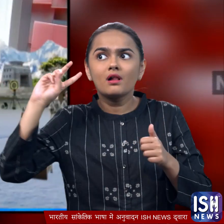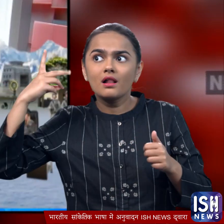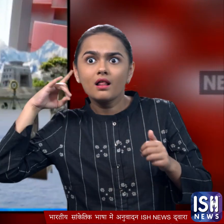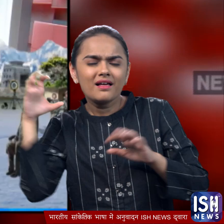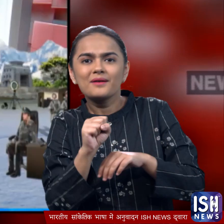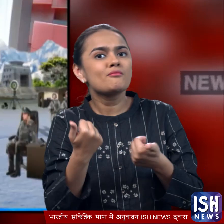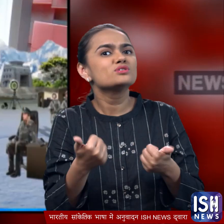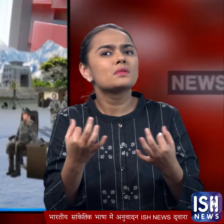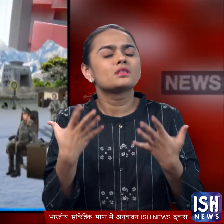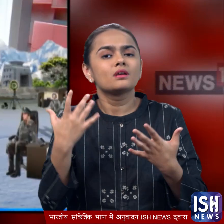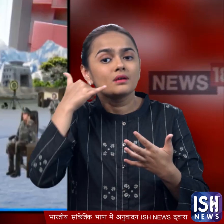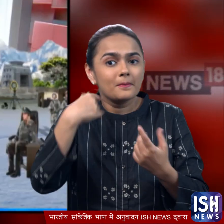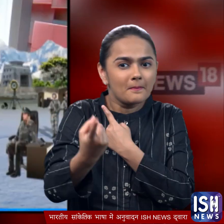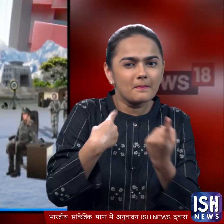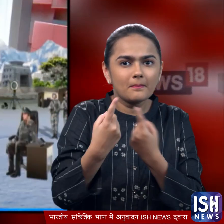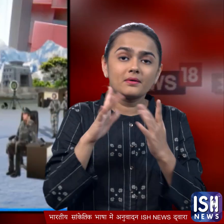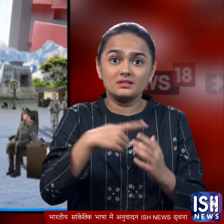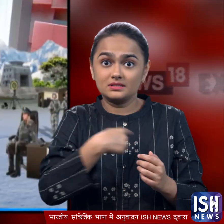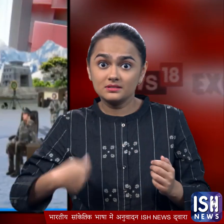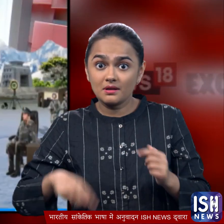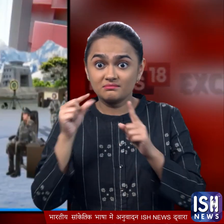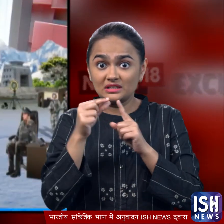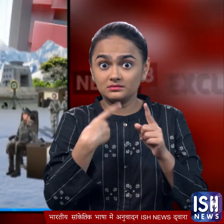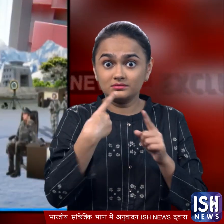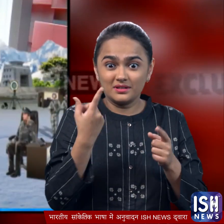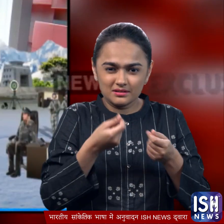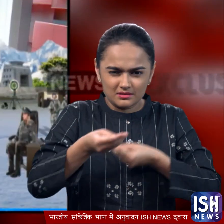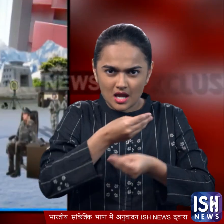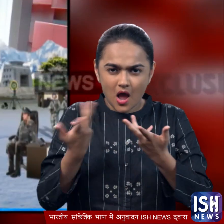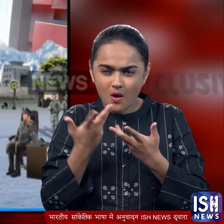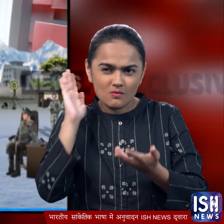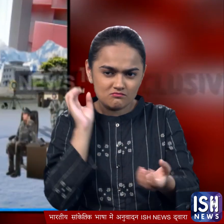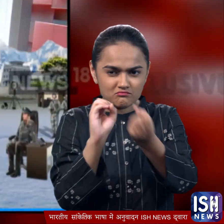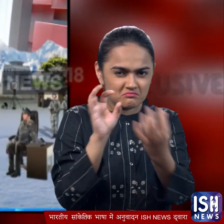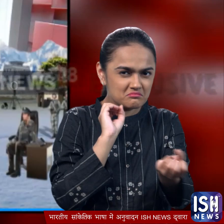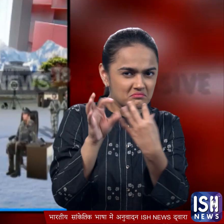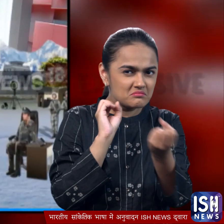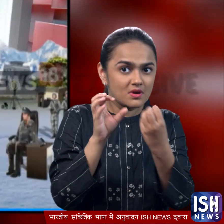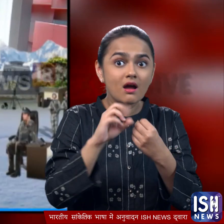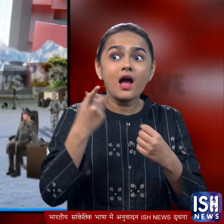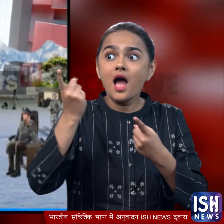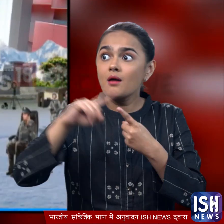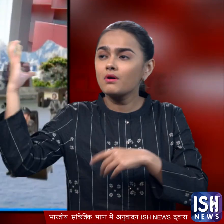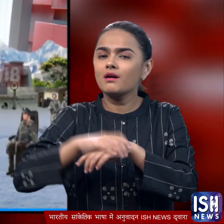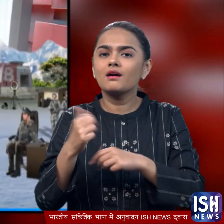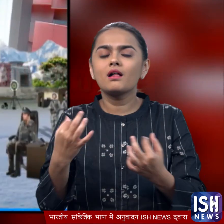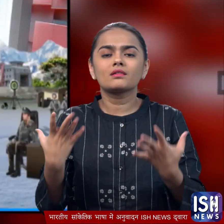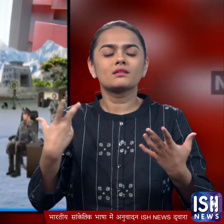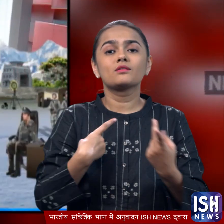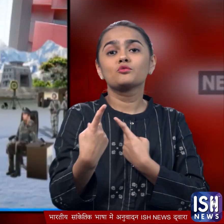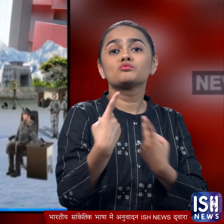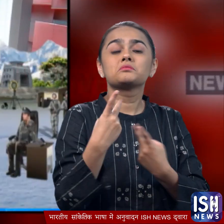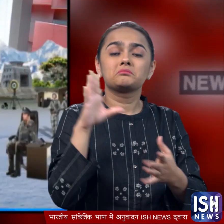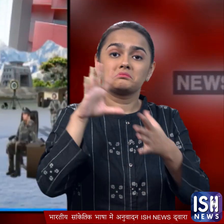जाता, जिसका मतलब यह है कि चीन और पाकिस्तान दोनों को ही अपने इकोनॉमिक कॉरिडोर से जुड़ी जानकारियां लीक होने का खतरा लग रहा है।